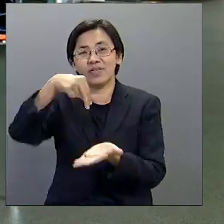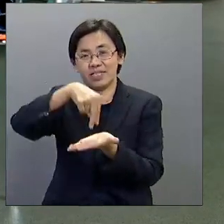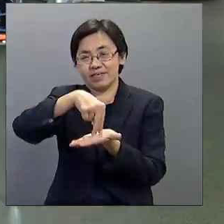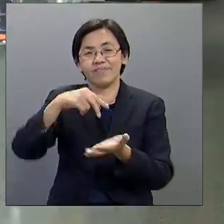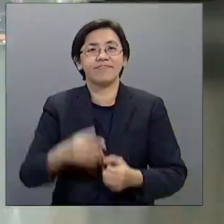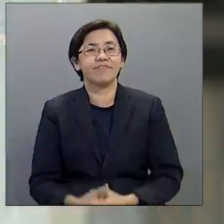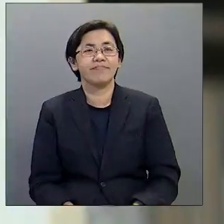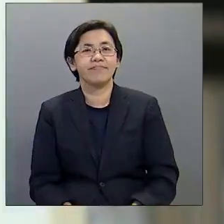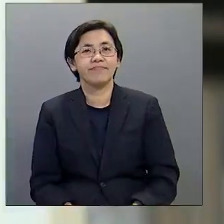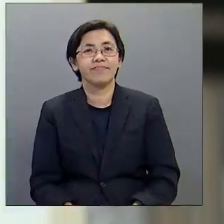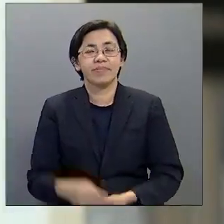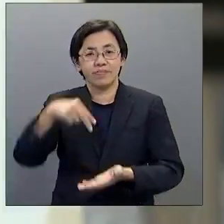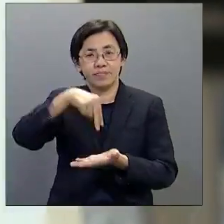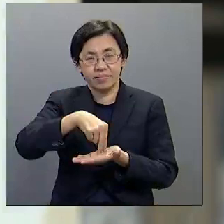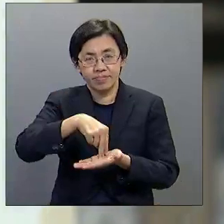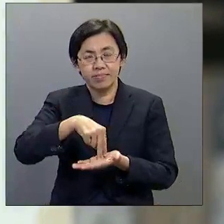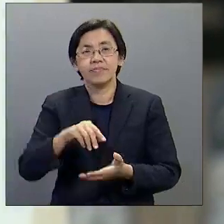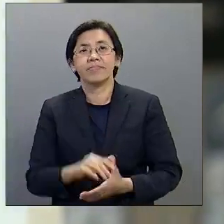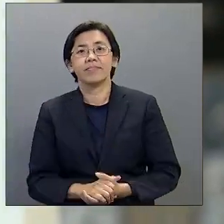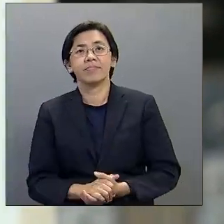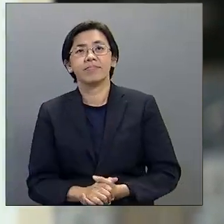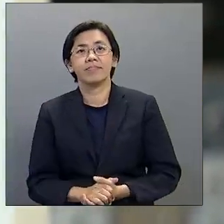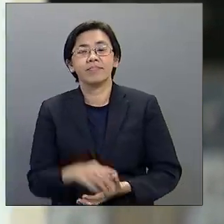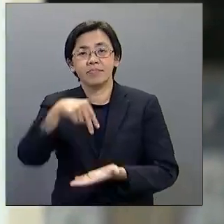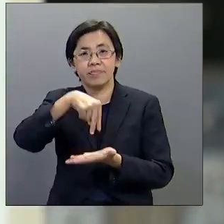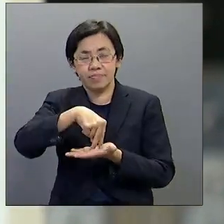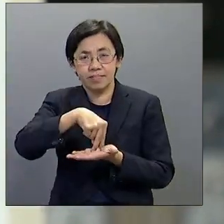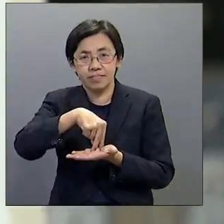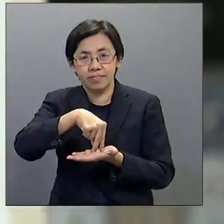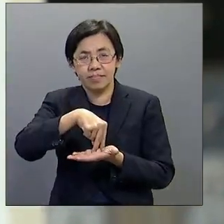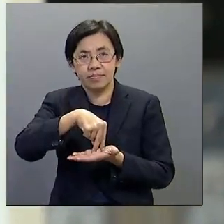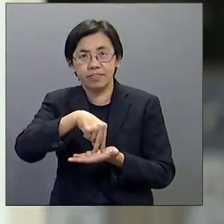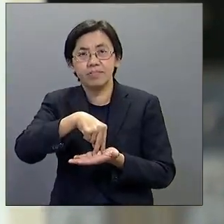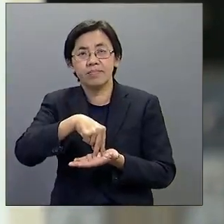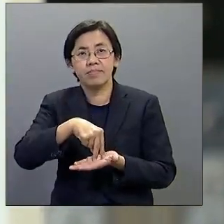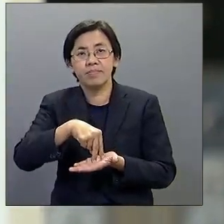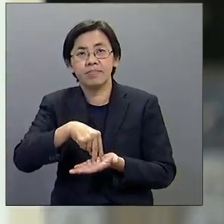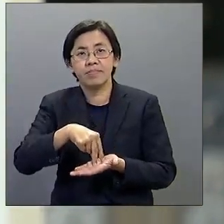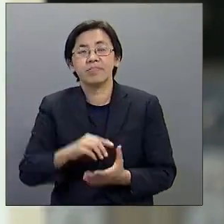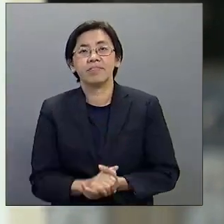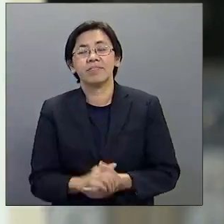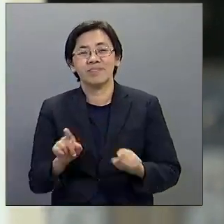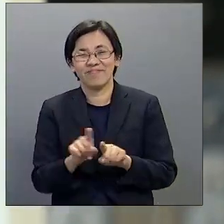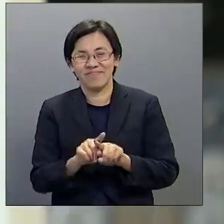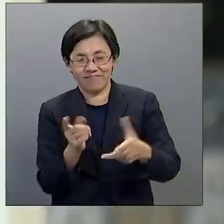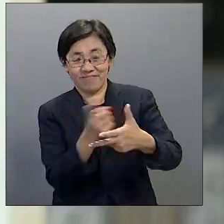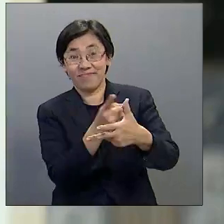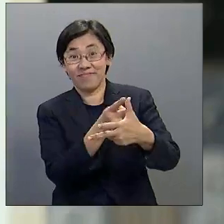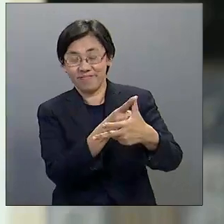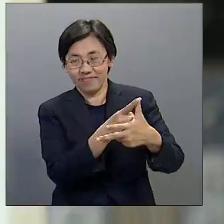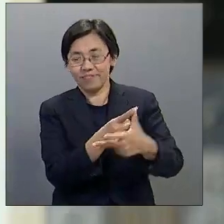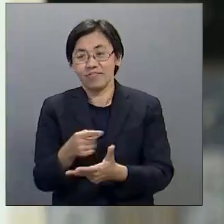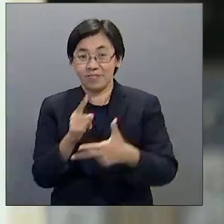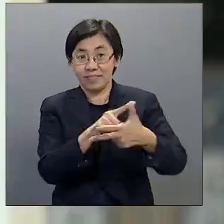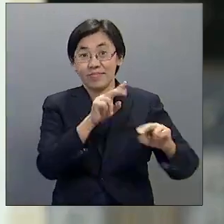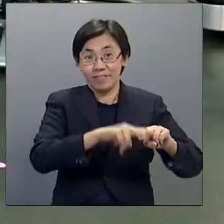ช่ค่ะท่านี้จะเป็นท่ายืดน่องนะคะจะคล้ายๆกับเป็นกล้ามเนื้อเดียวกันกับท่าที่ใช้ผ้าคล้องนะคะแต่อันนี้เราทำได้ในท่